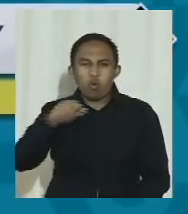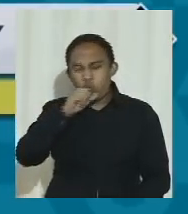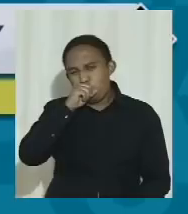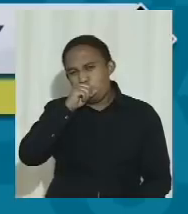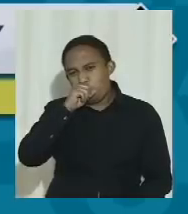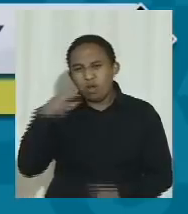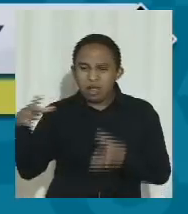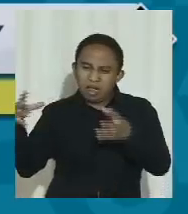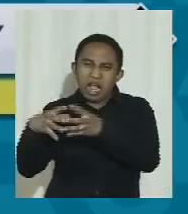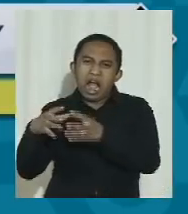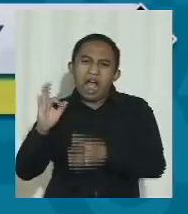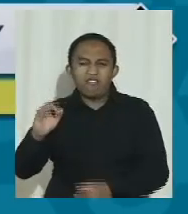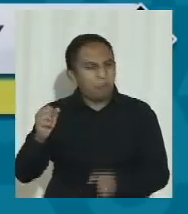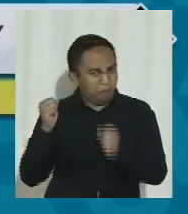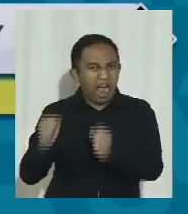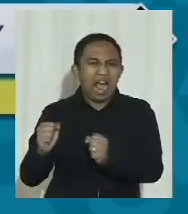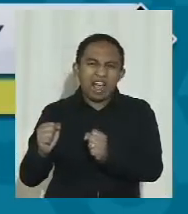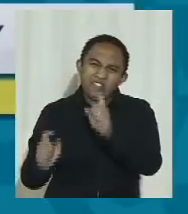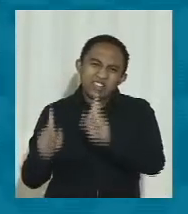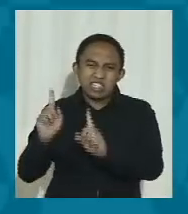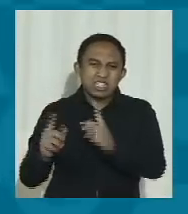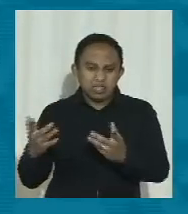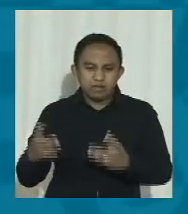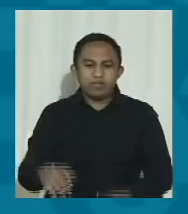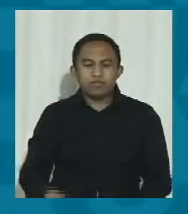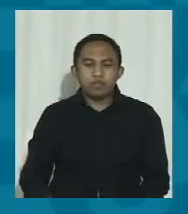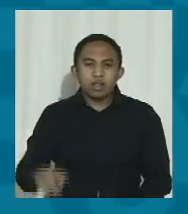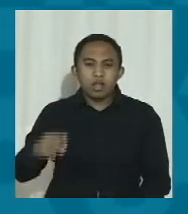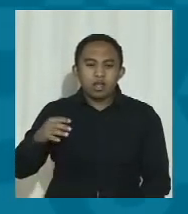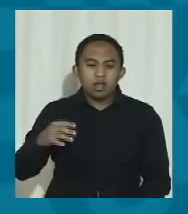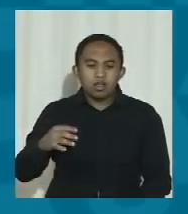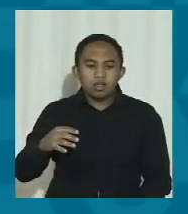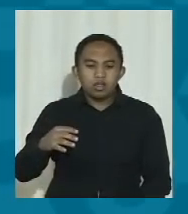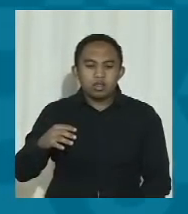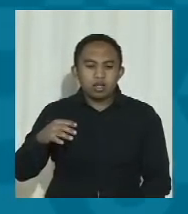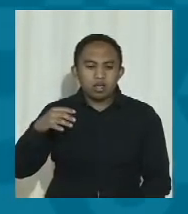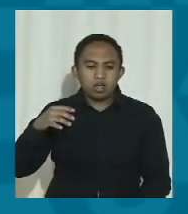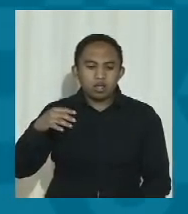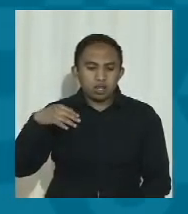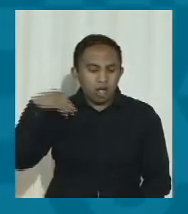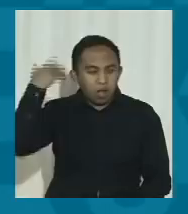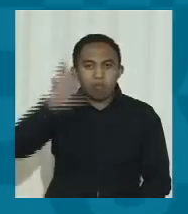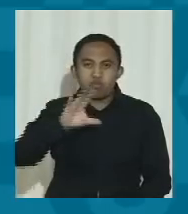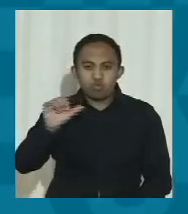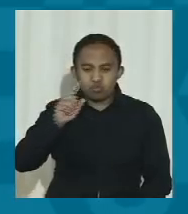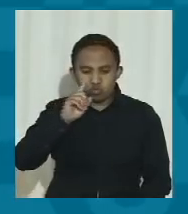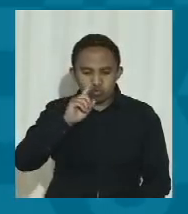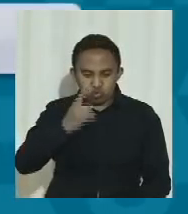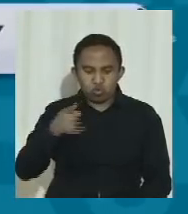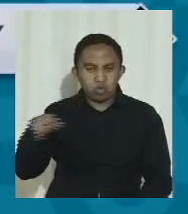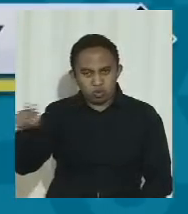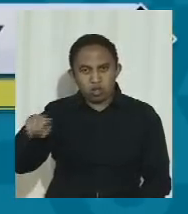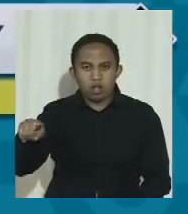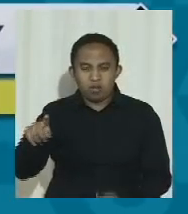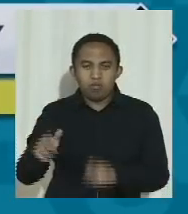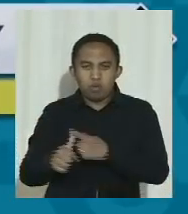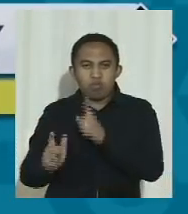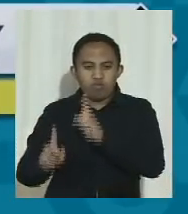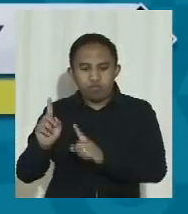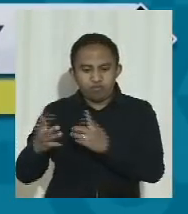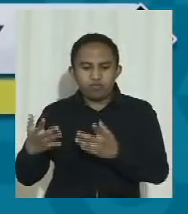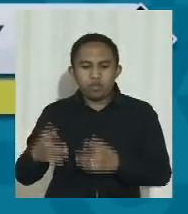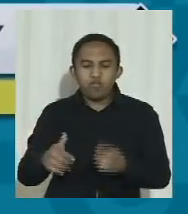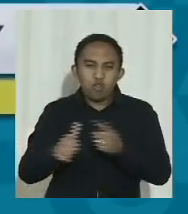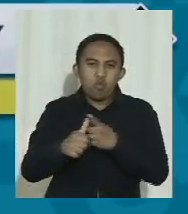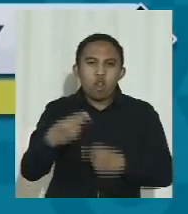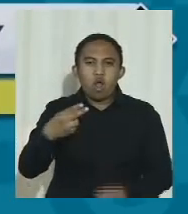anatin'izao vondrona efa izao. Ny 15 jona no hiakatra kianja voalohany ireto ekipa ao amin'ny vondrona efa ireto ka ny fionan'ny Hongrie